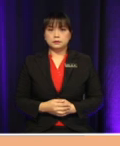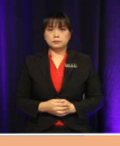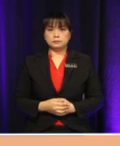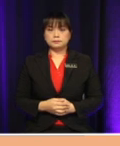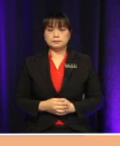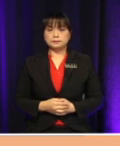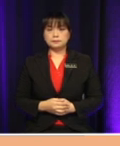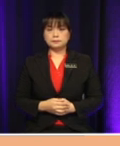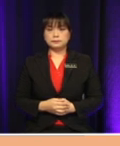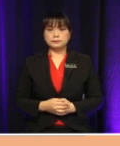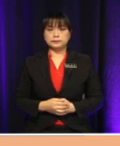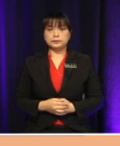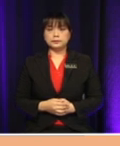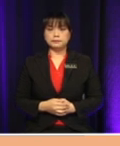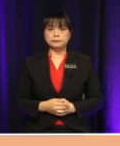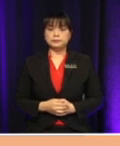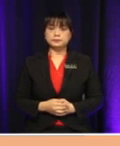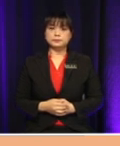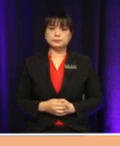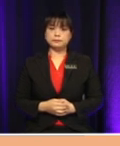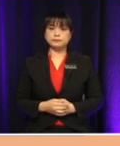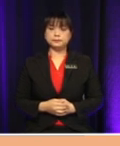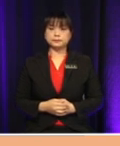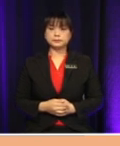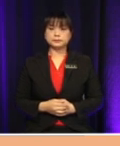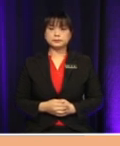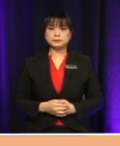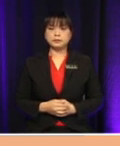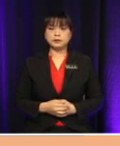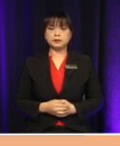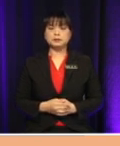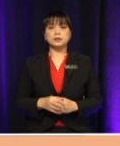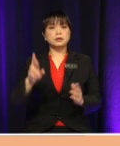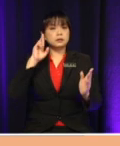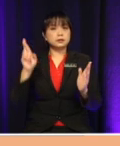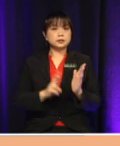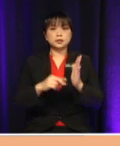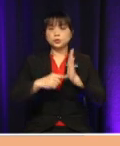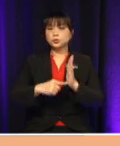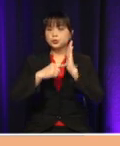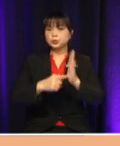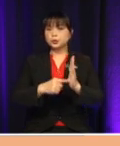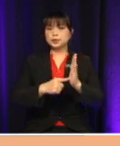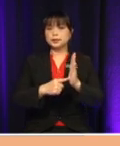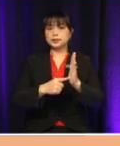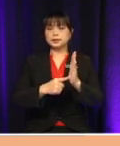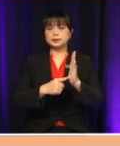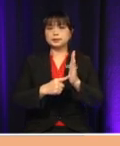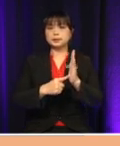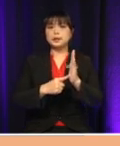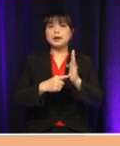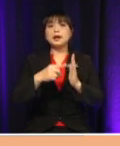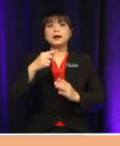Aras pemikiran dan pemahaman sedikit ya Raja dibawa menunjukkan arah hierarki organisme eh